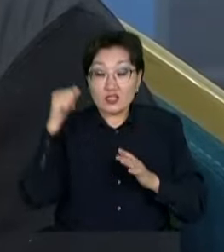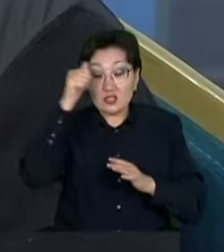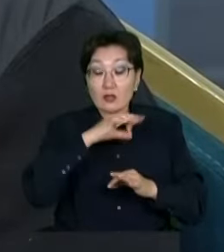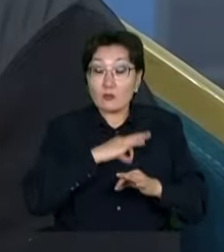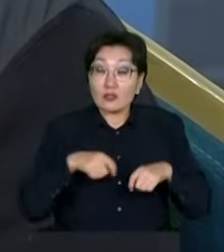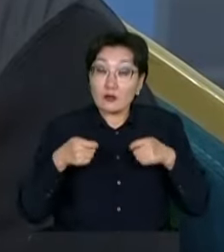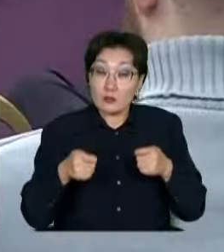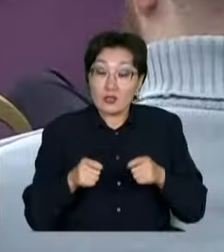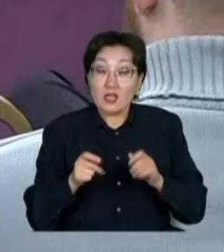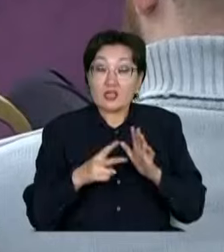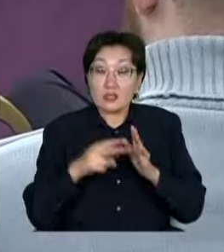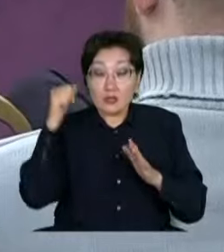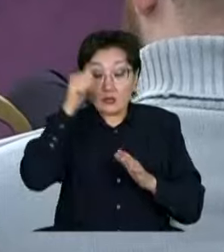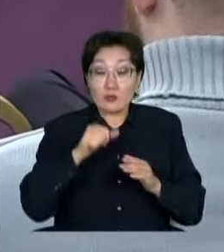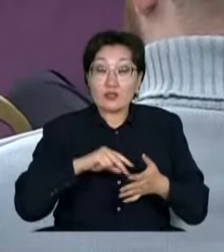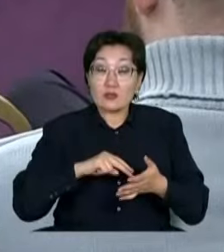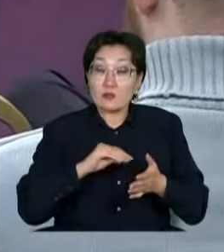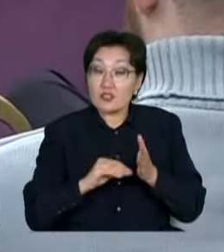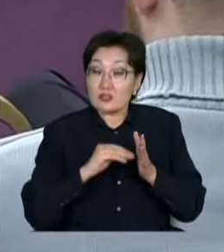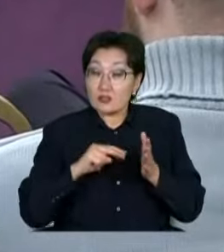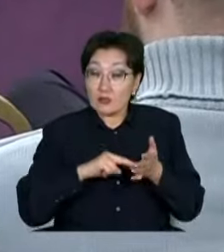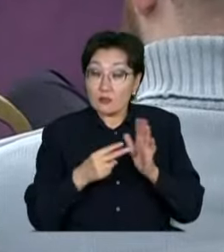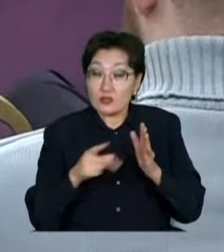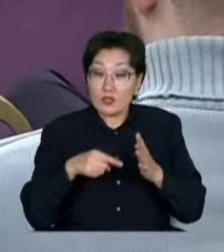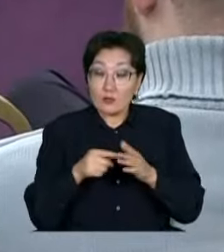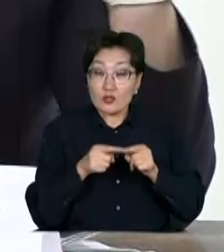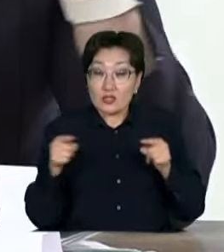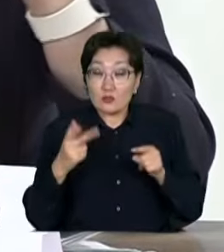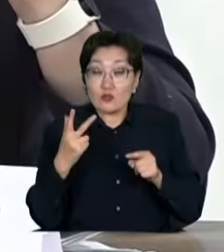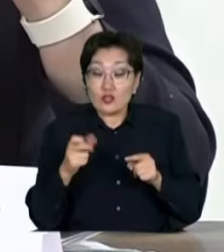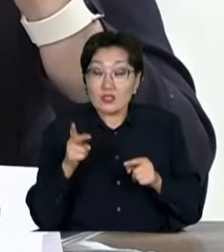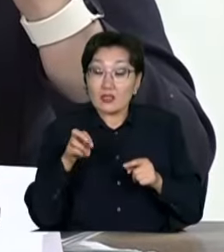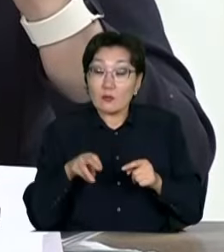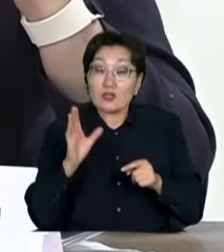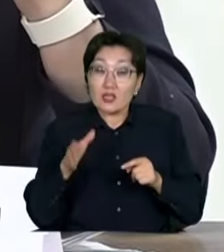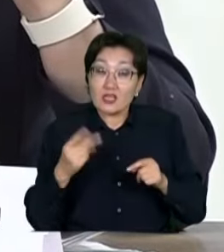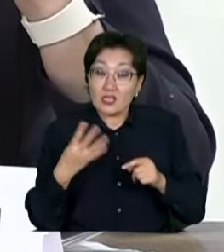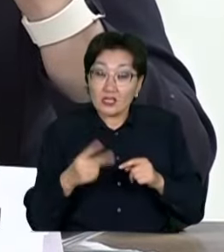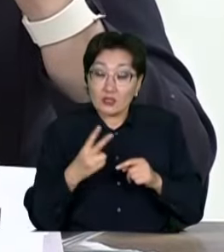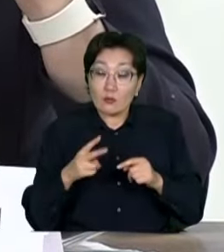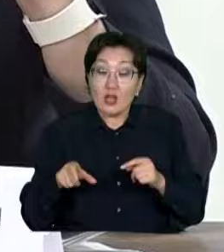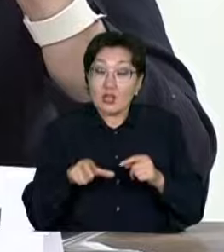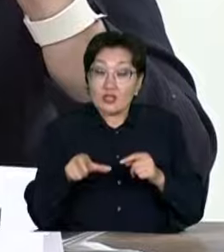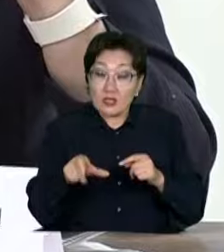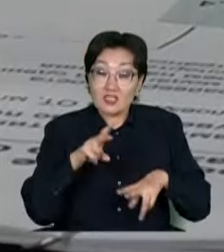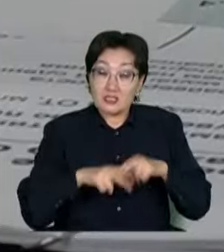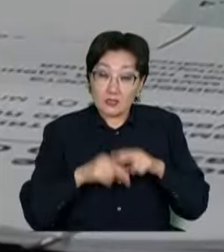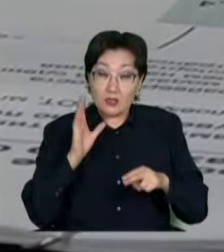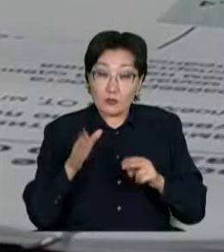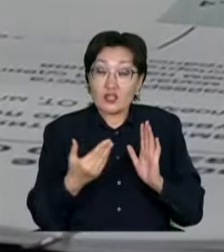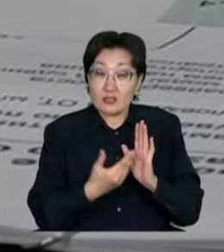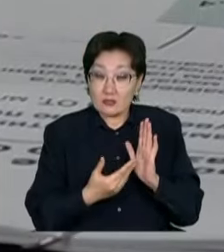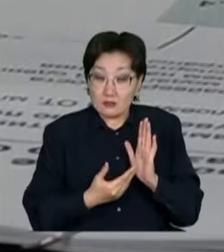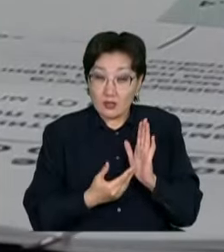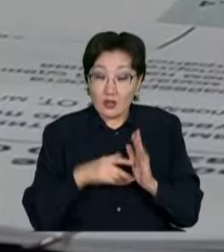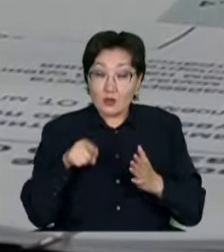Одан бөлек алдағы 7 жылға қарастырылған жобада мегаполисте ұзындығы 300 шақырым болатын 42 көлік дәлізі құрылатыны көрсетілген.